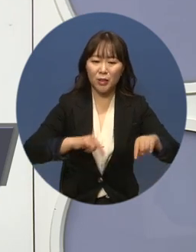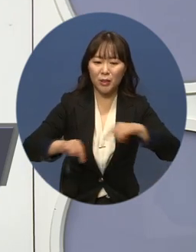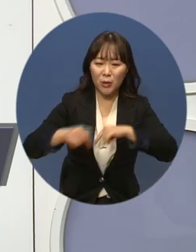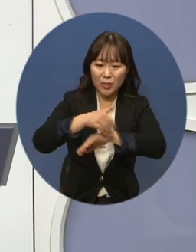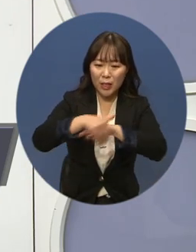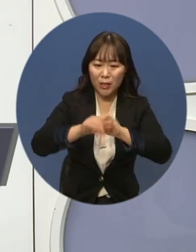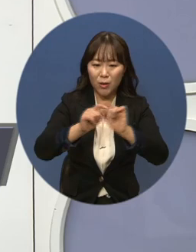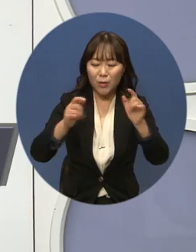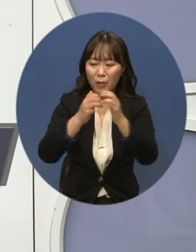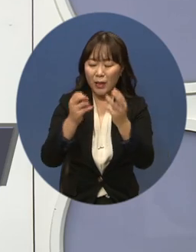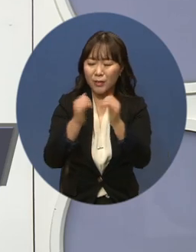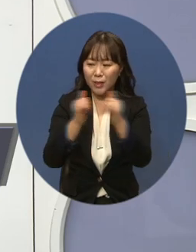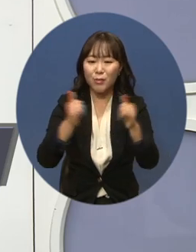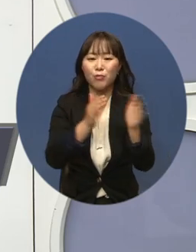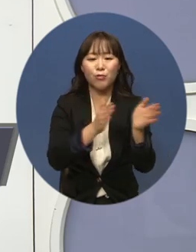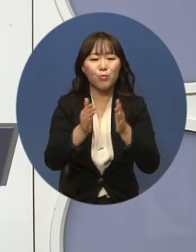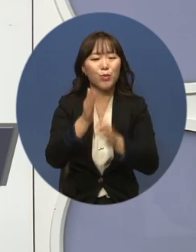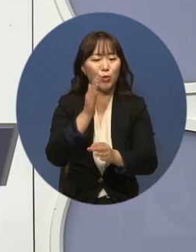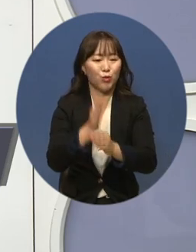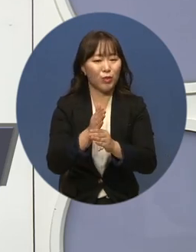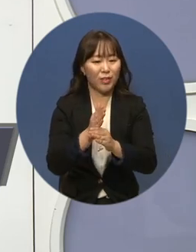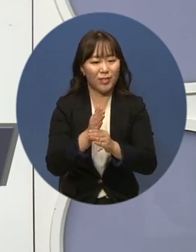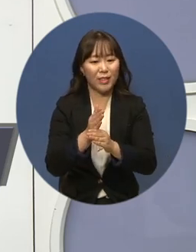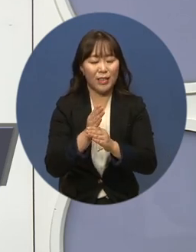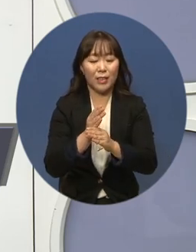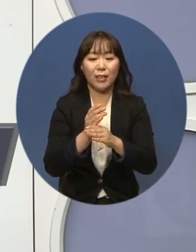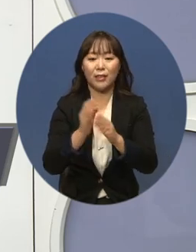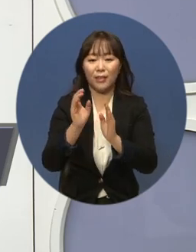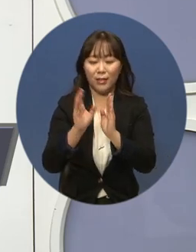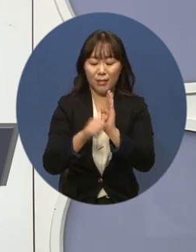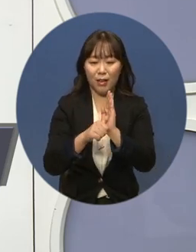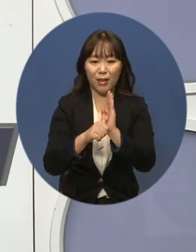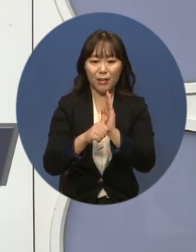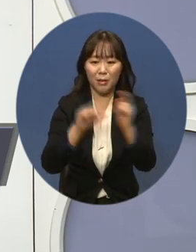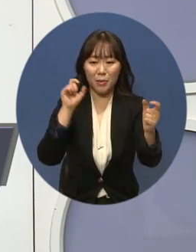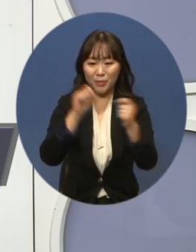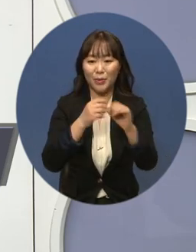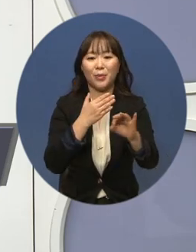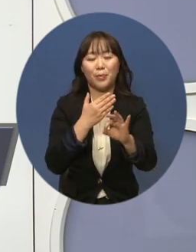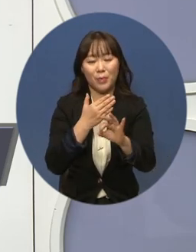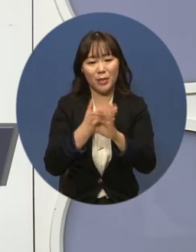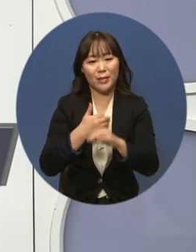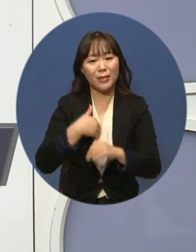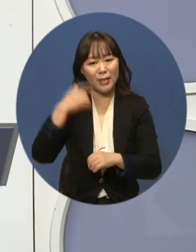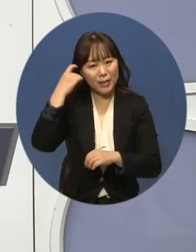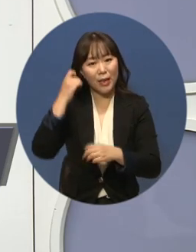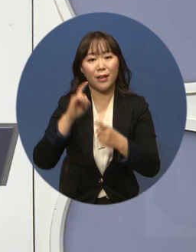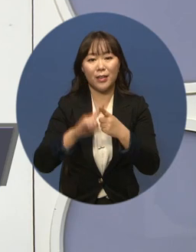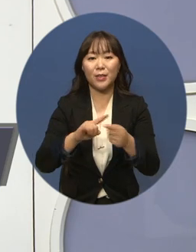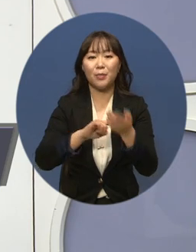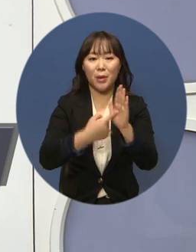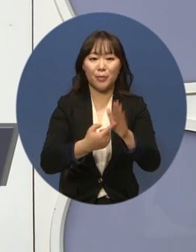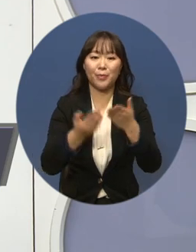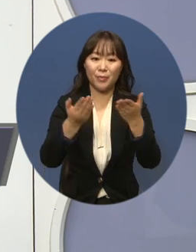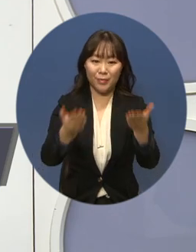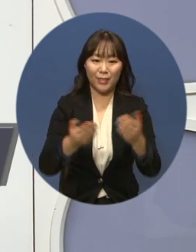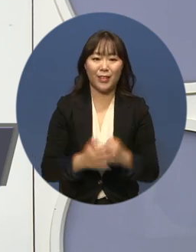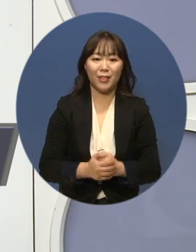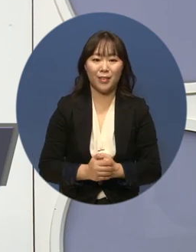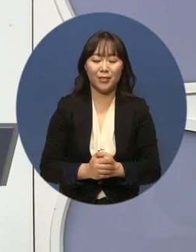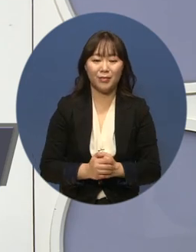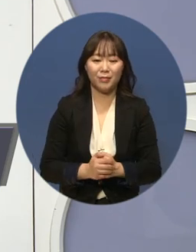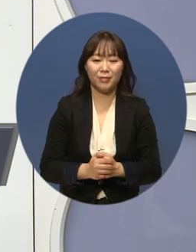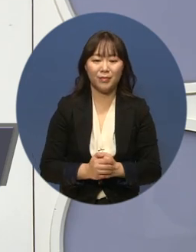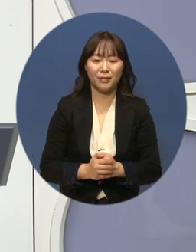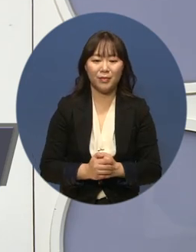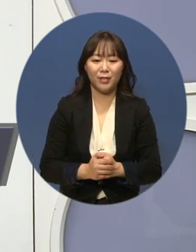사람들을 준비하고 있는데 본격적으로 대선 국면에 접어들면 제 생각을 좀 말씀드리겠다 이렇게 말씀을